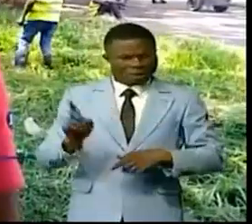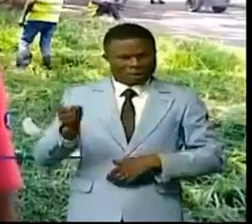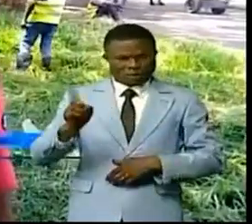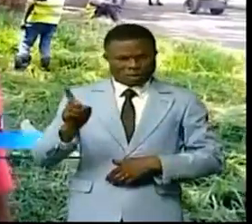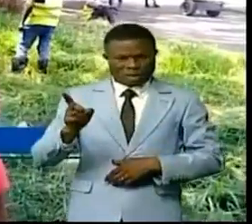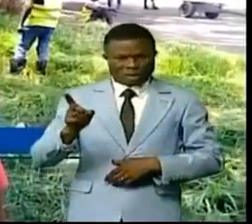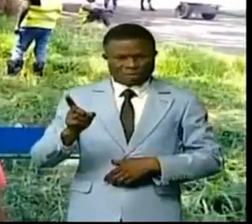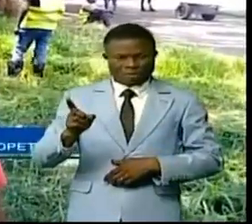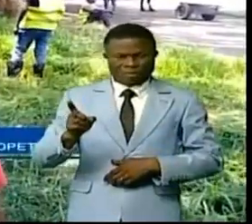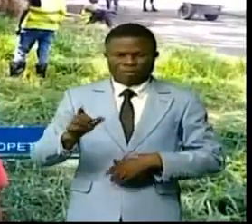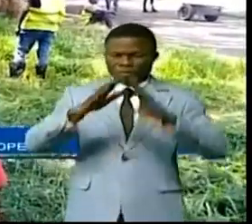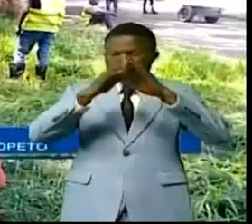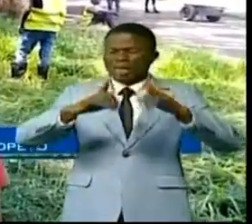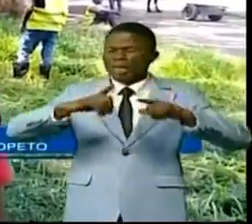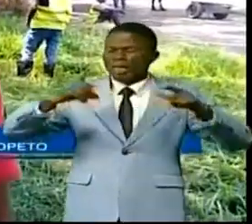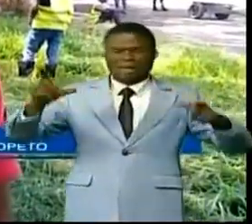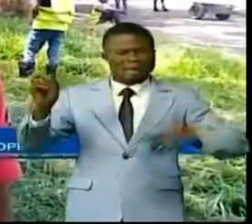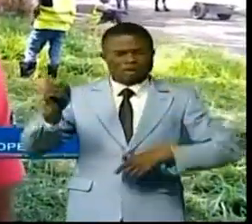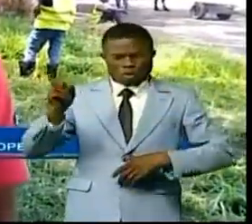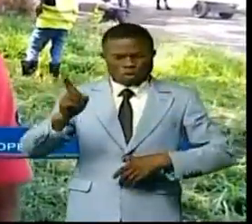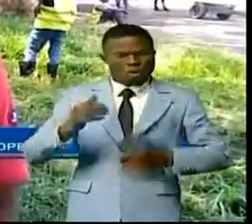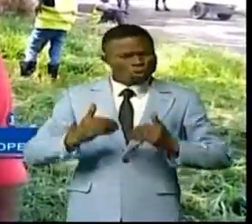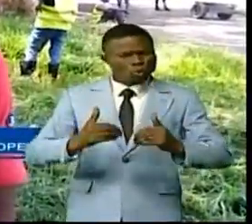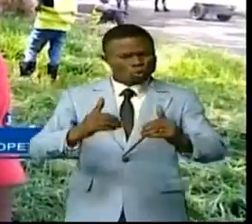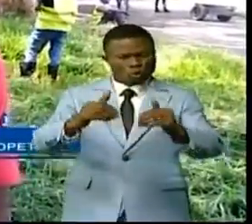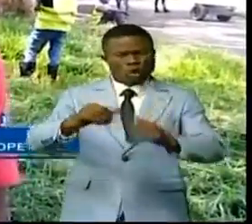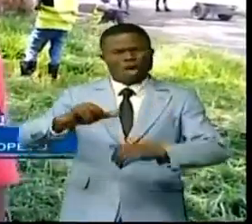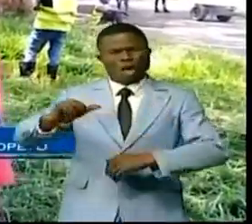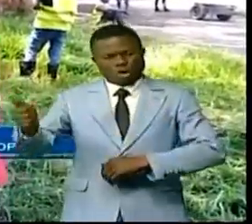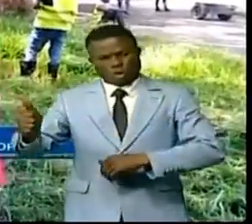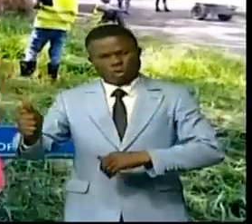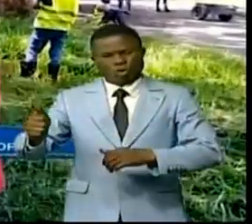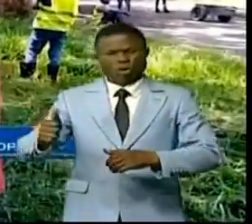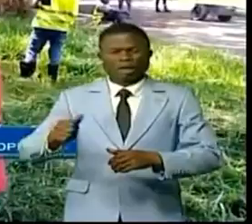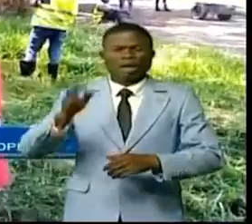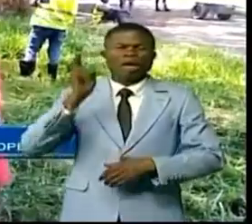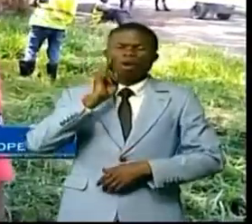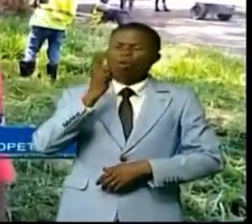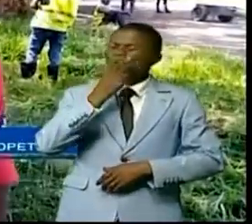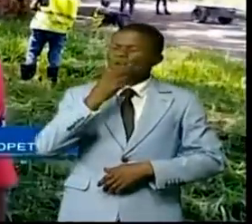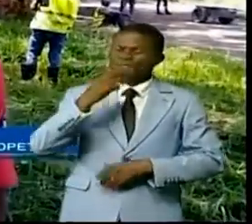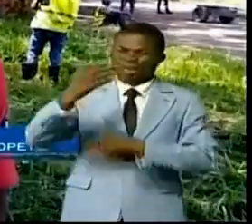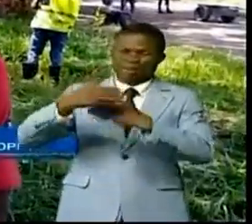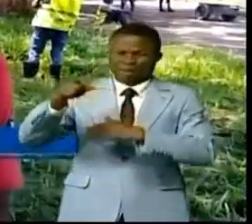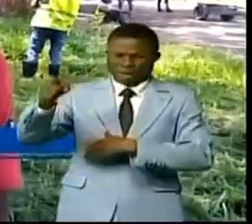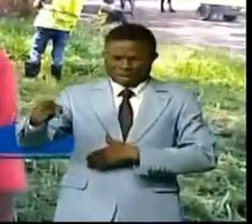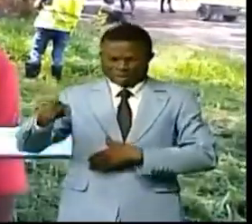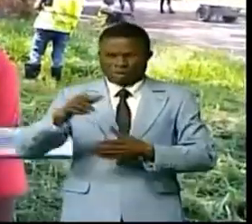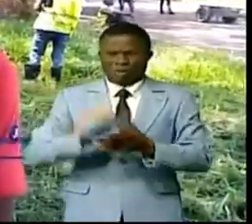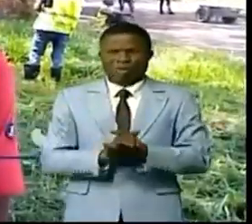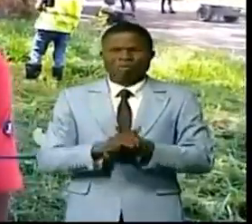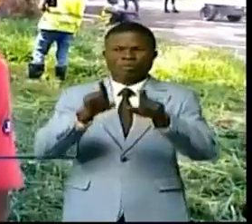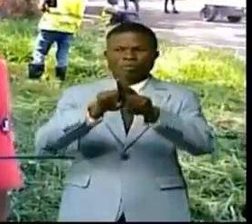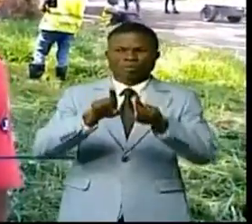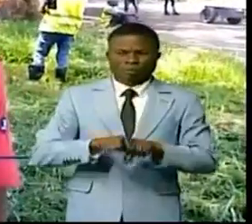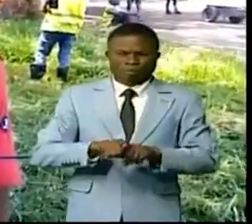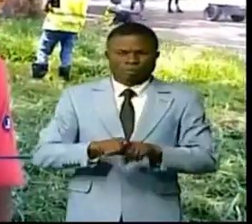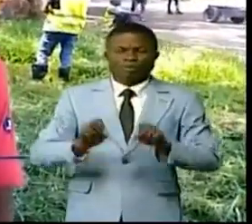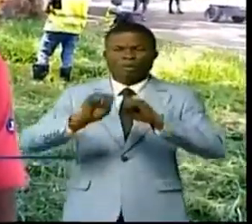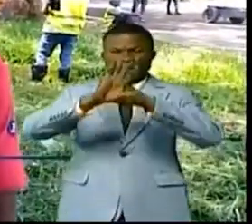grand bâtiment, à Telesco et tout ça, nous allons aller jusqu'à l'hôtel Invest. L'hôtel plutôt Invest. Et il y a aussi la